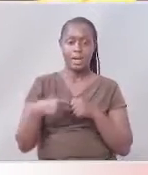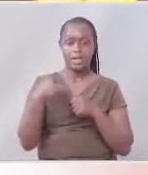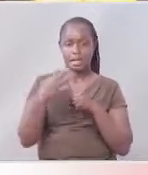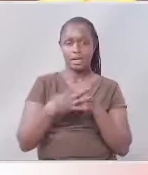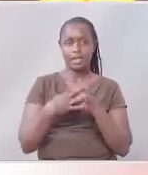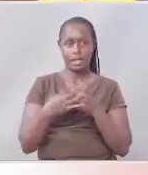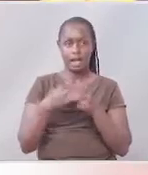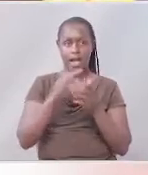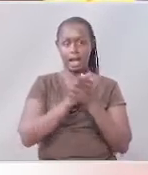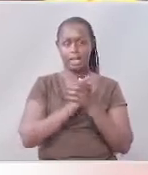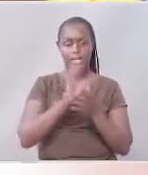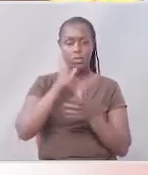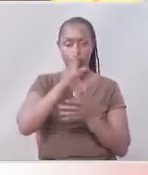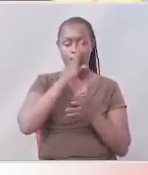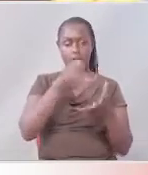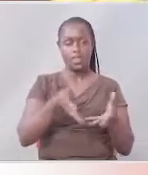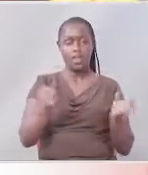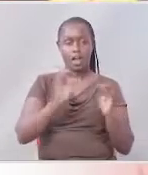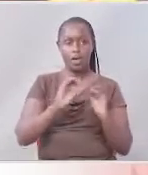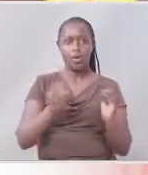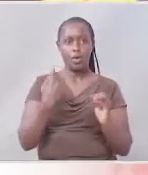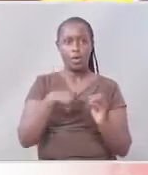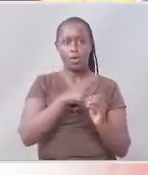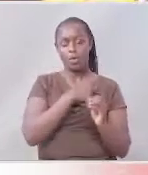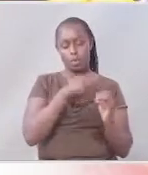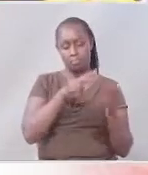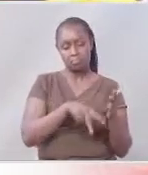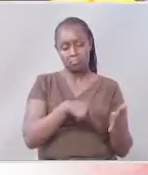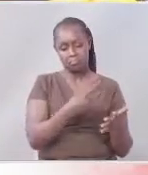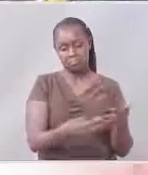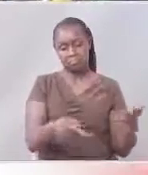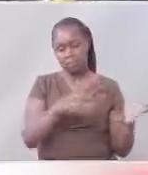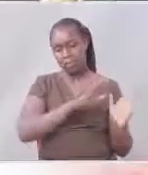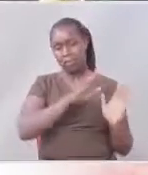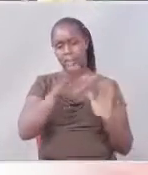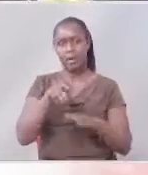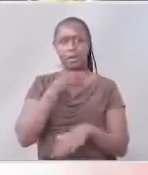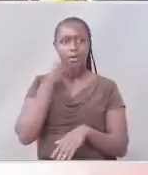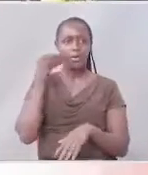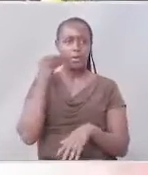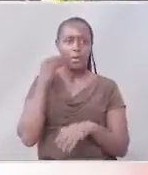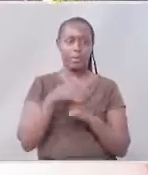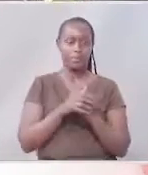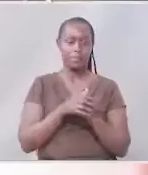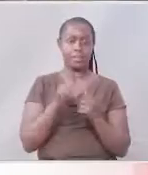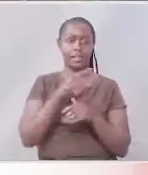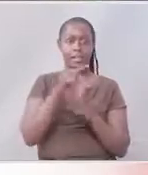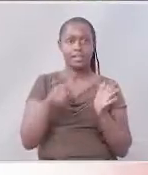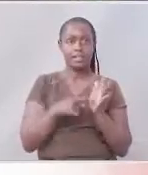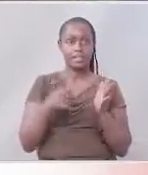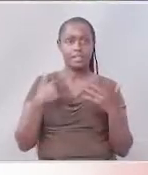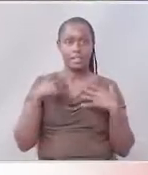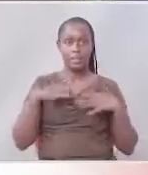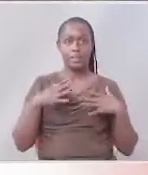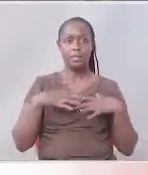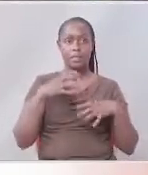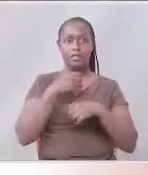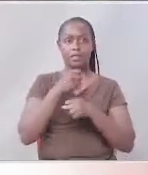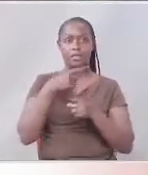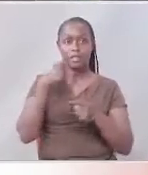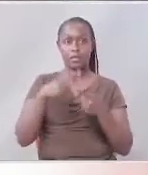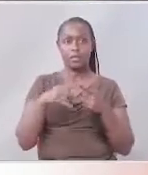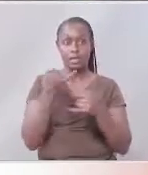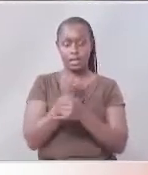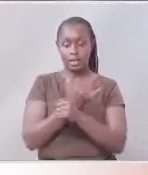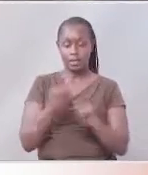shekia itakuwa, tukikuangusha kura uende nyumbani. They expressed their confidence that the Independent